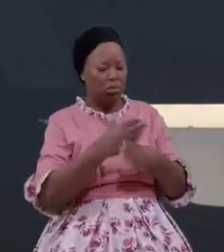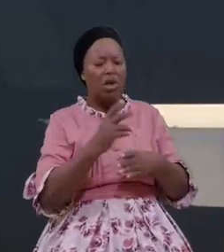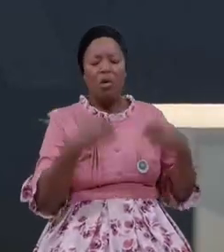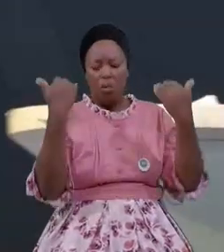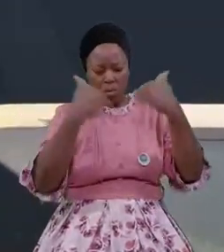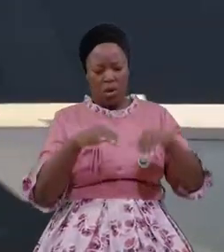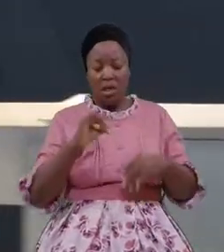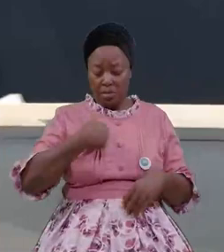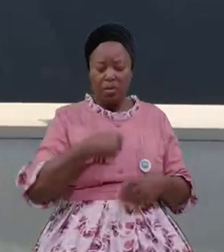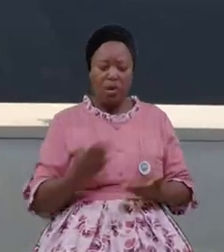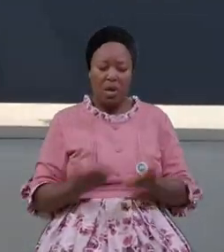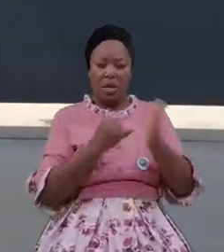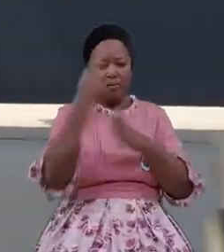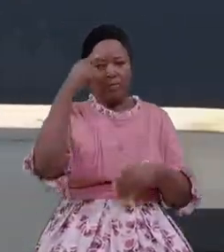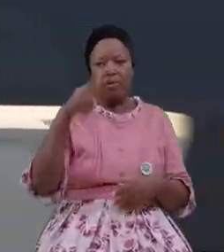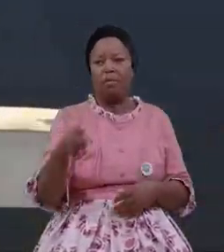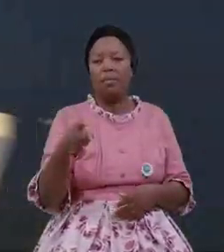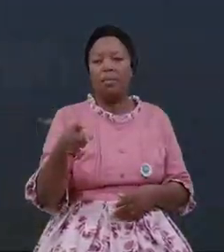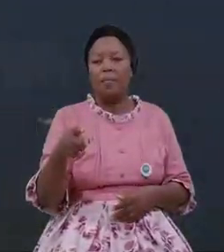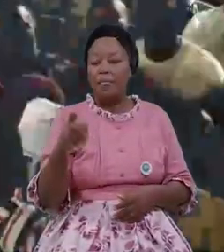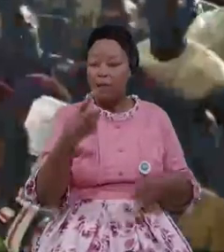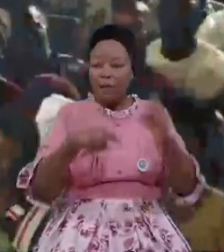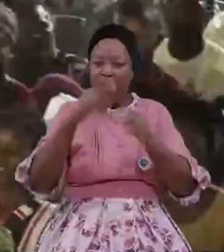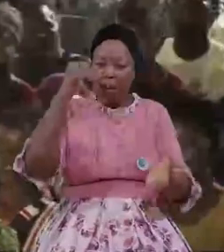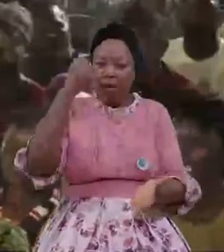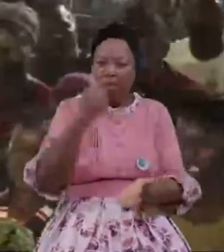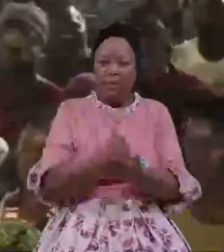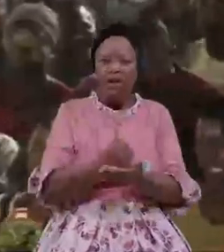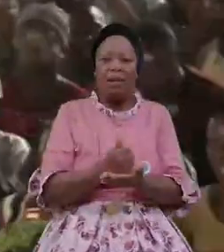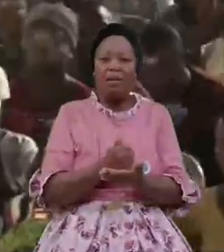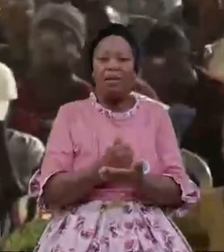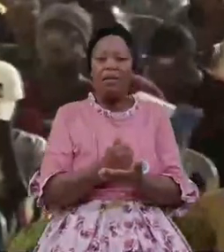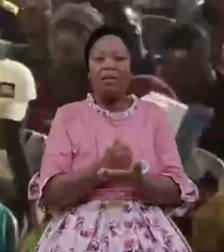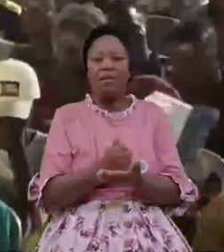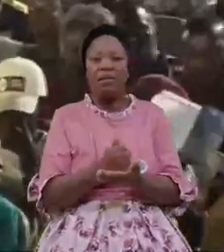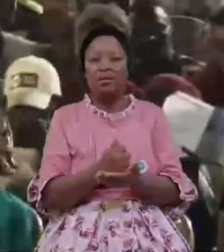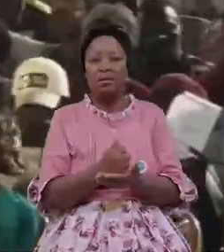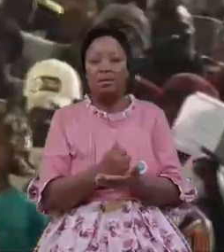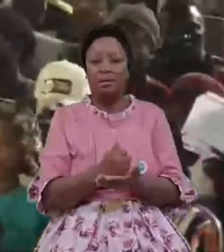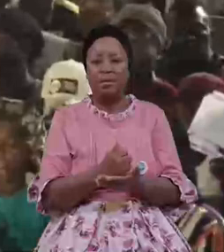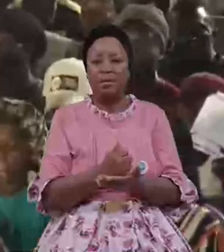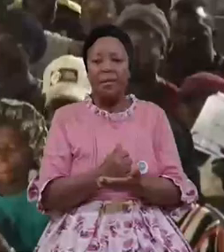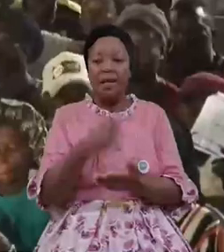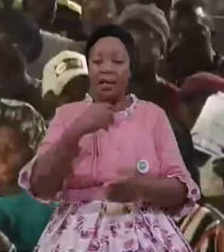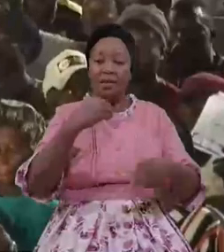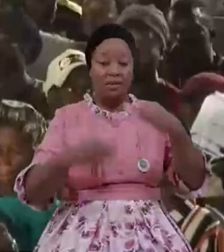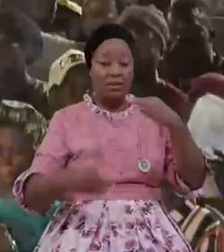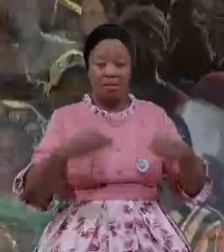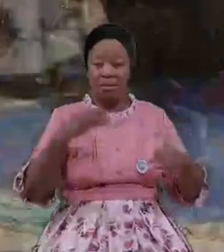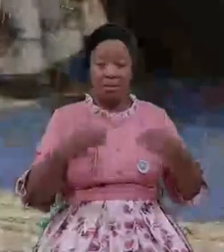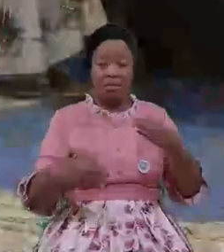t'en fais pas je vais partir cela pour toi je crois que vous allez dire amen le